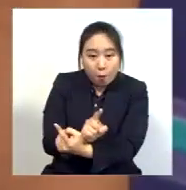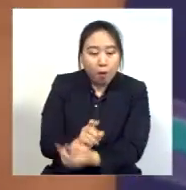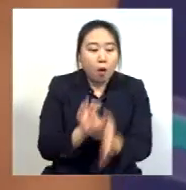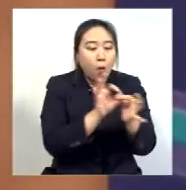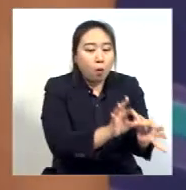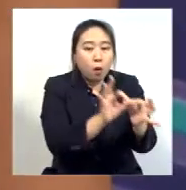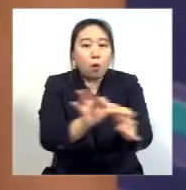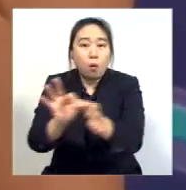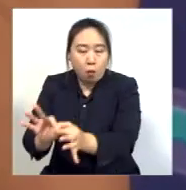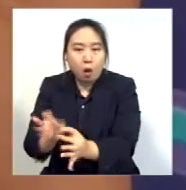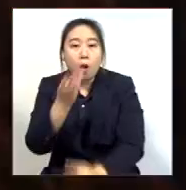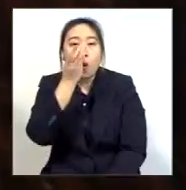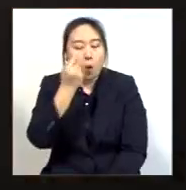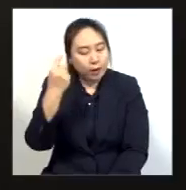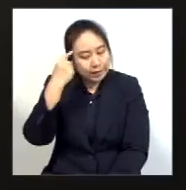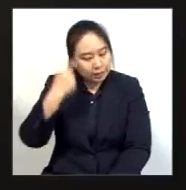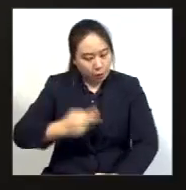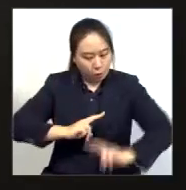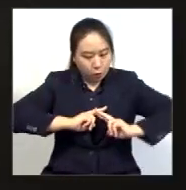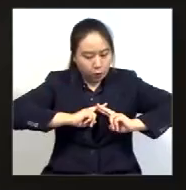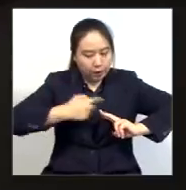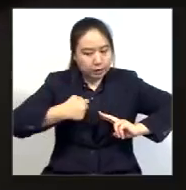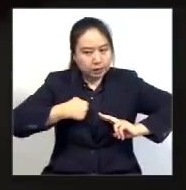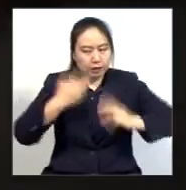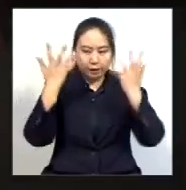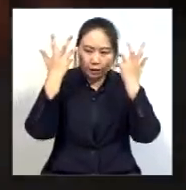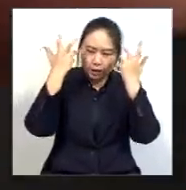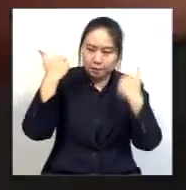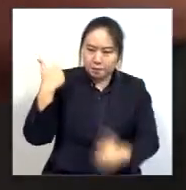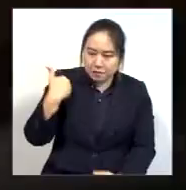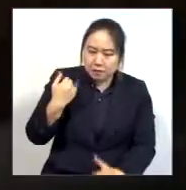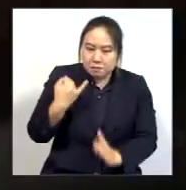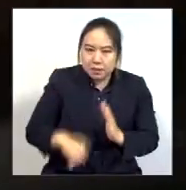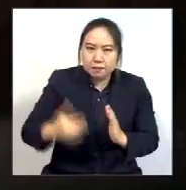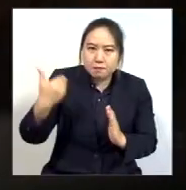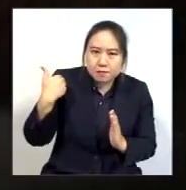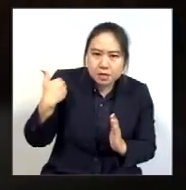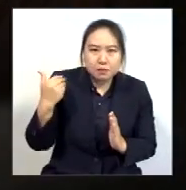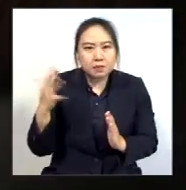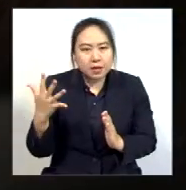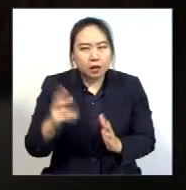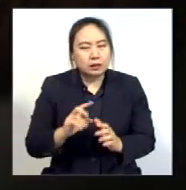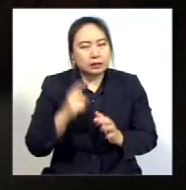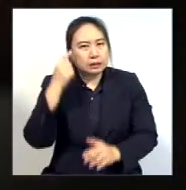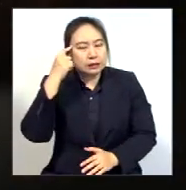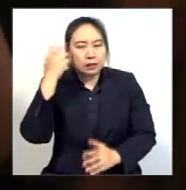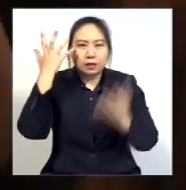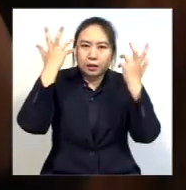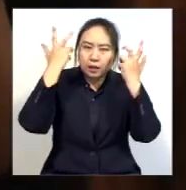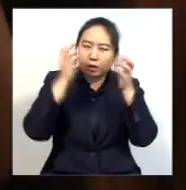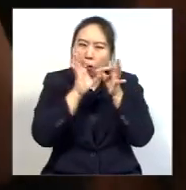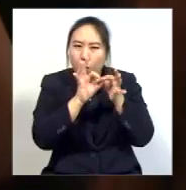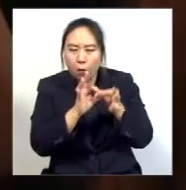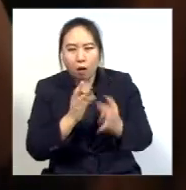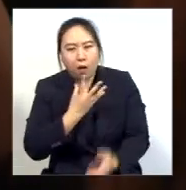การณ์ที่เกิดขึ้นลองกลับมาสังเกตตัวเองนะคะว่าเราเนี่ยมีอาการผิดปกติบ้างหรือเปล่าอย่างเช่นกังวลหดหู่